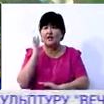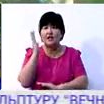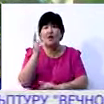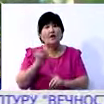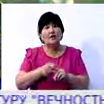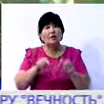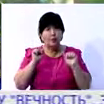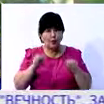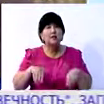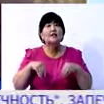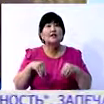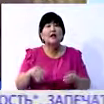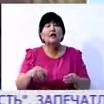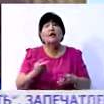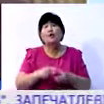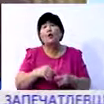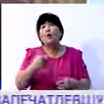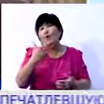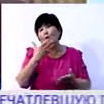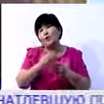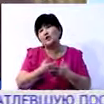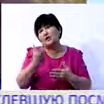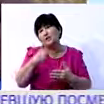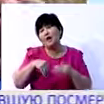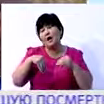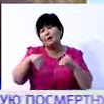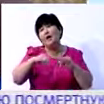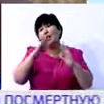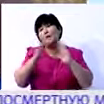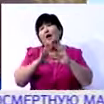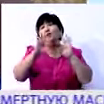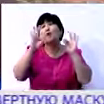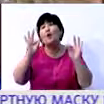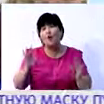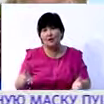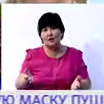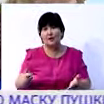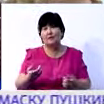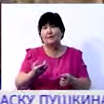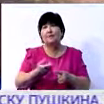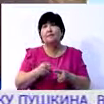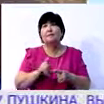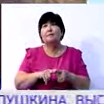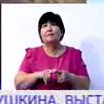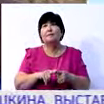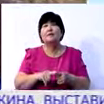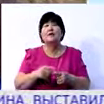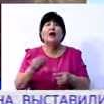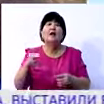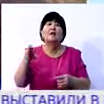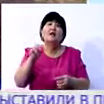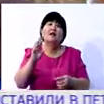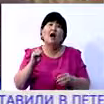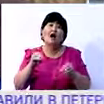Так это можно сажать, но это у себя на участочке, под пленочкой. на